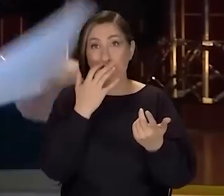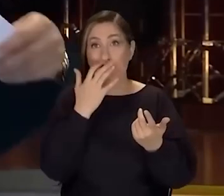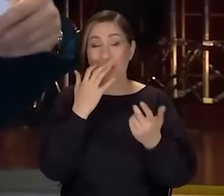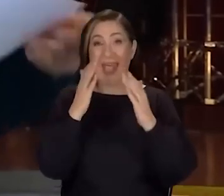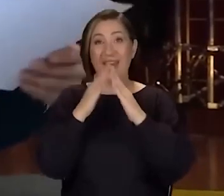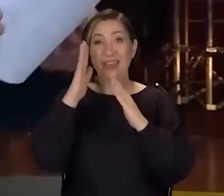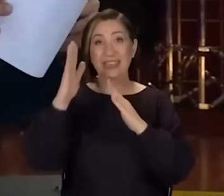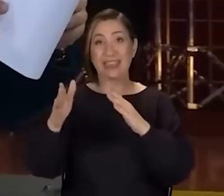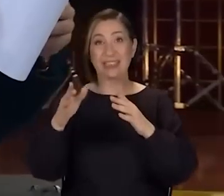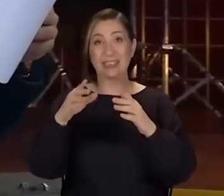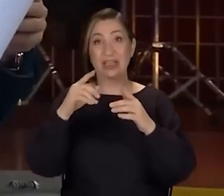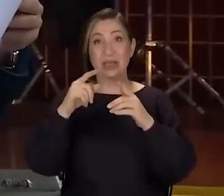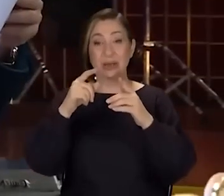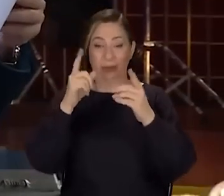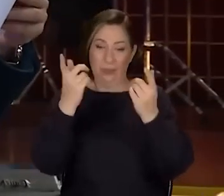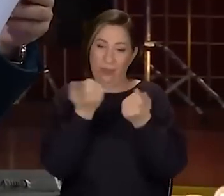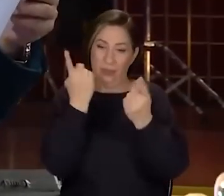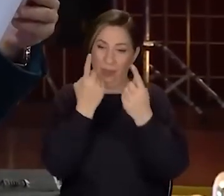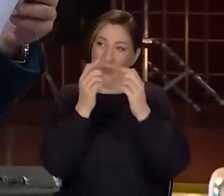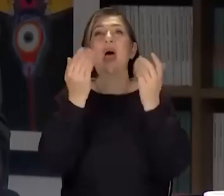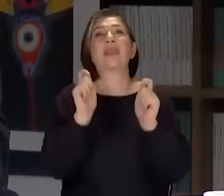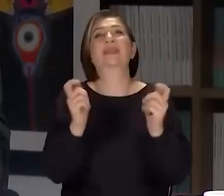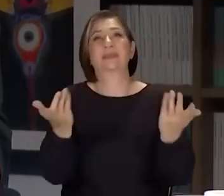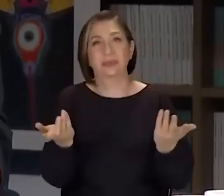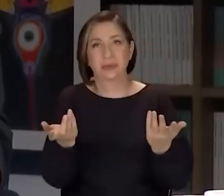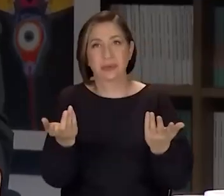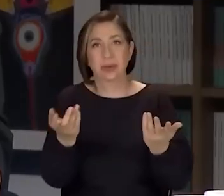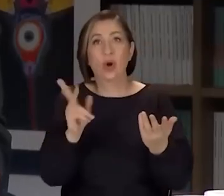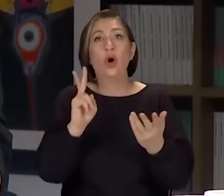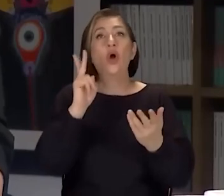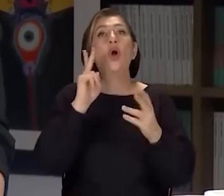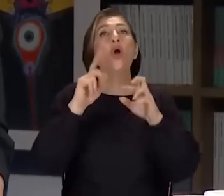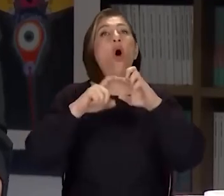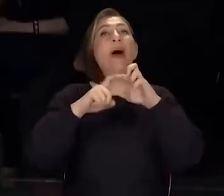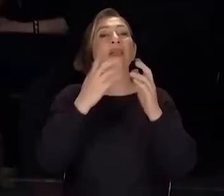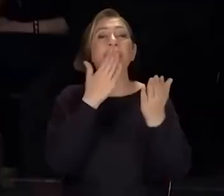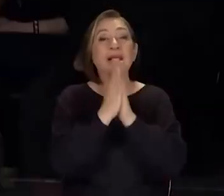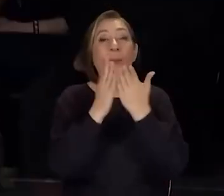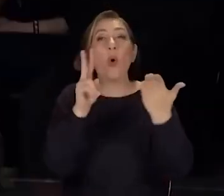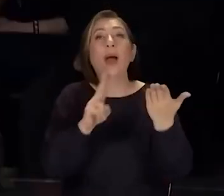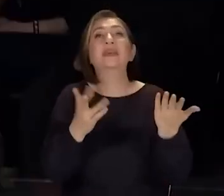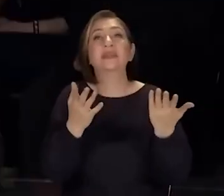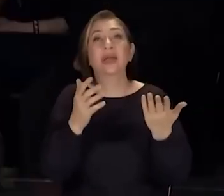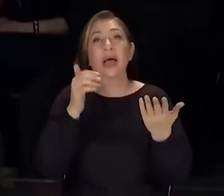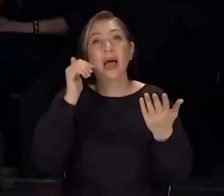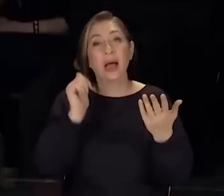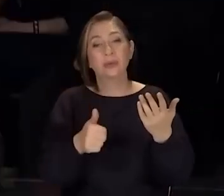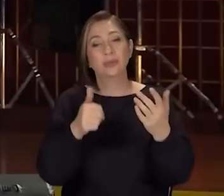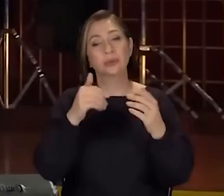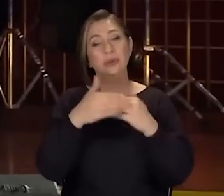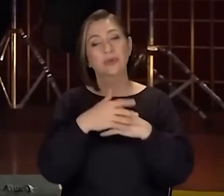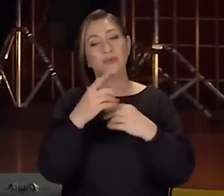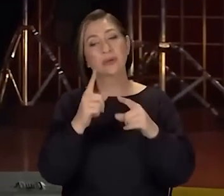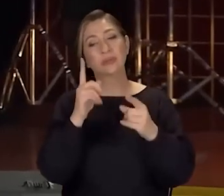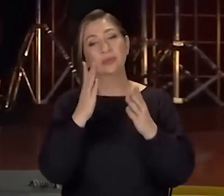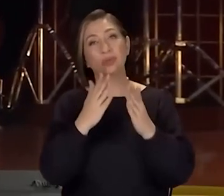ben eve gidip Can Goks'ı okuyacak halin yok değil mi? Tabii canım. Roman da okuyamazsın. Ne yapacaksın? Her gece Sürrealist Manifesto'yu bir daha